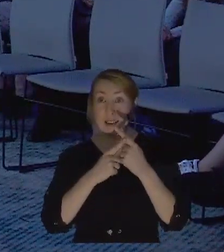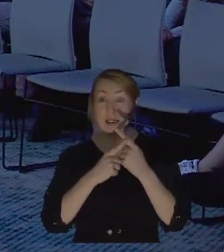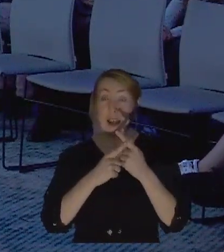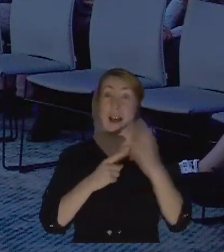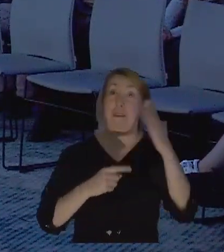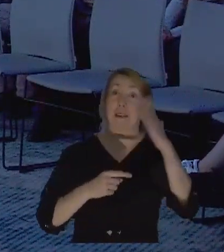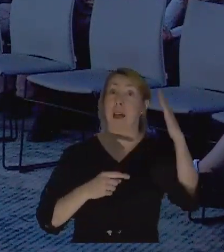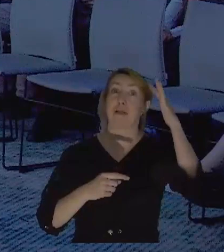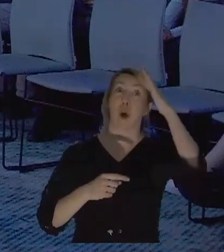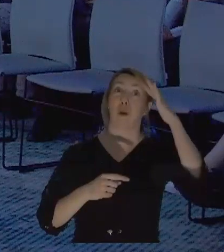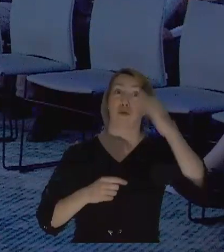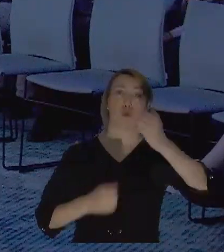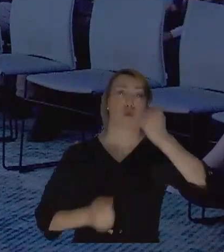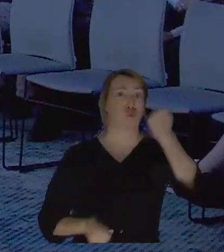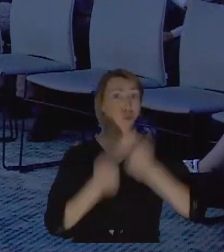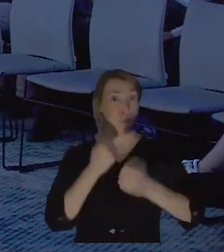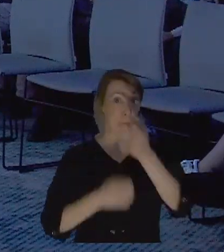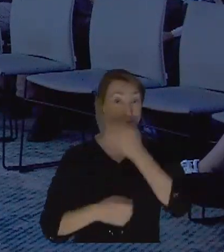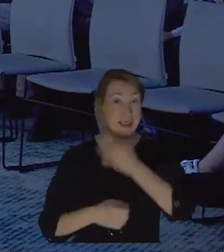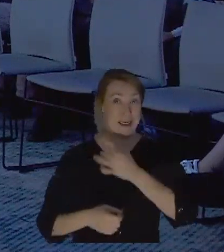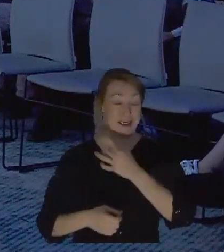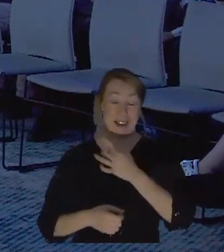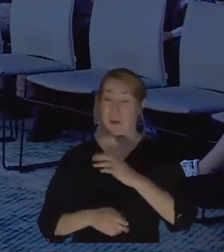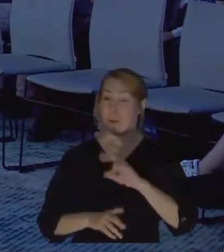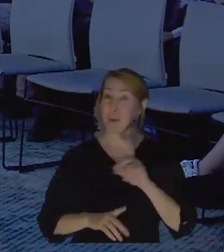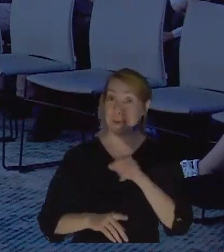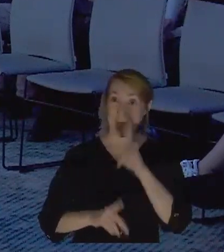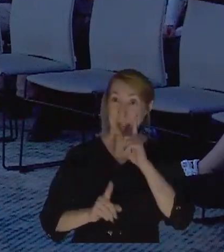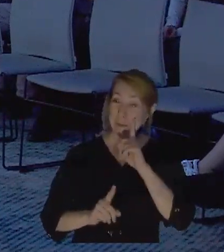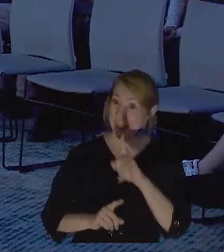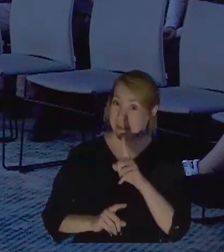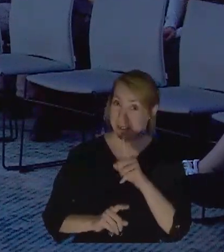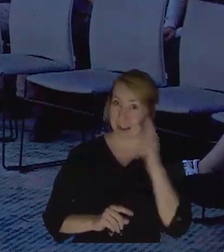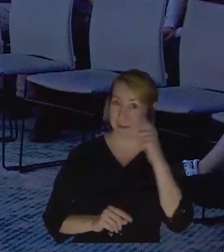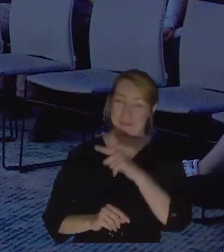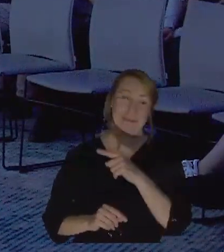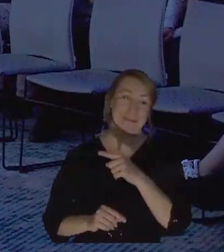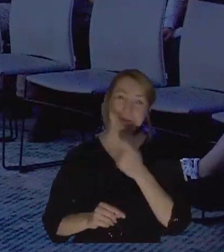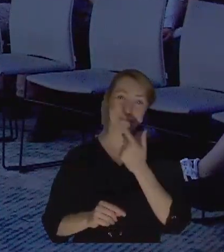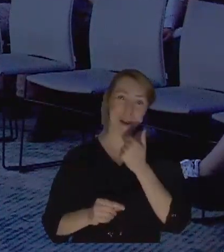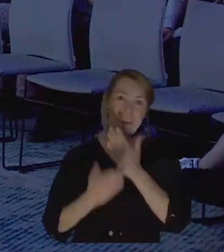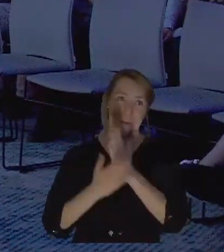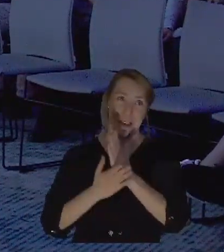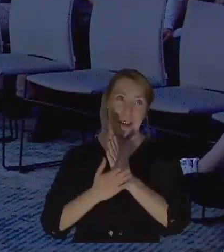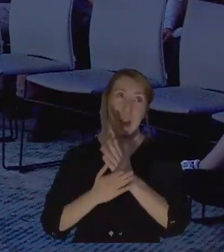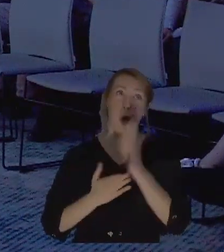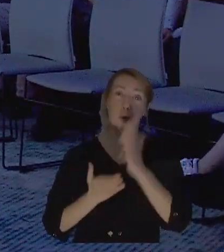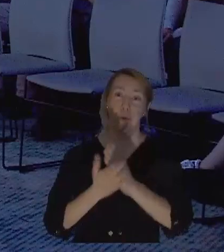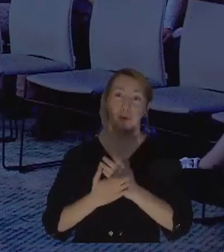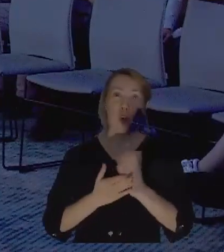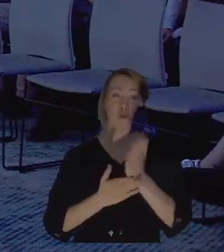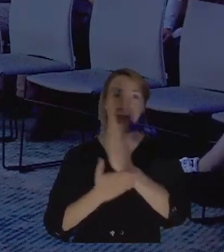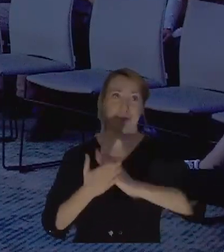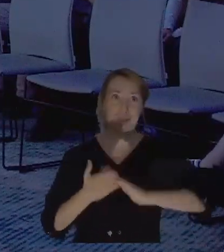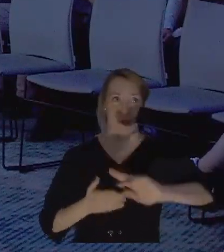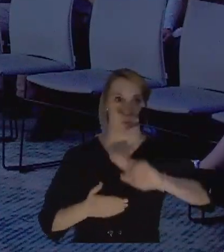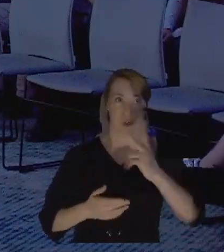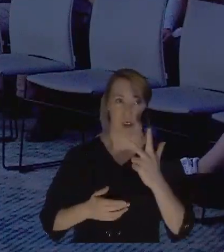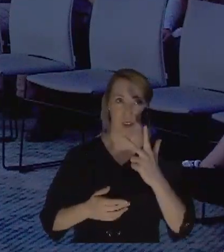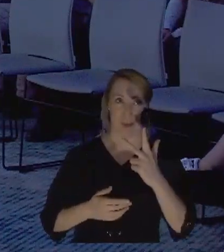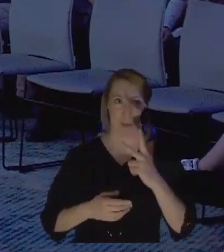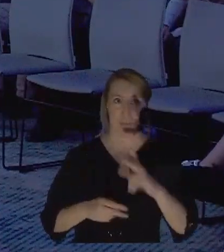teoretyczna, co są najtrudniejsze pytania, to naprawdę żeście byli małej wiary, bo zaczynamy rundę trzecią.